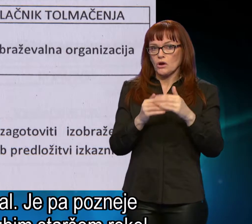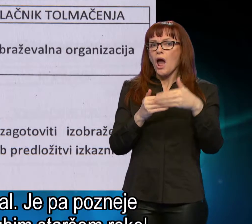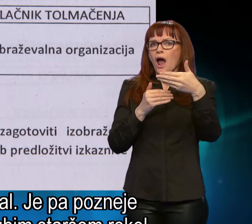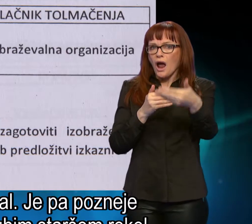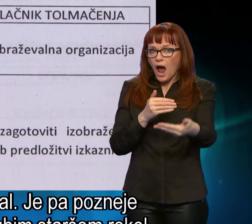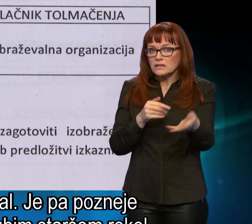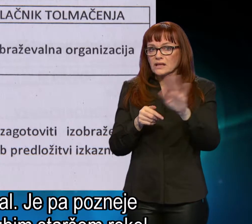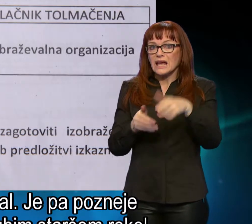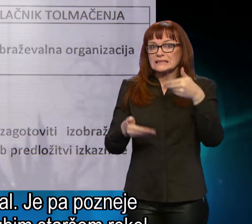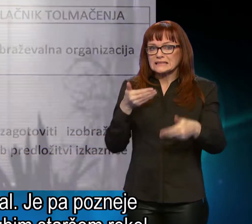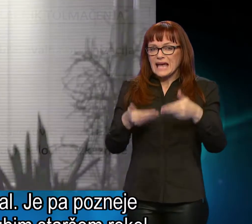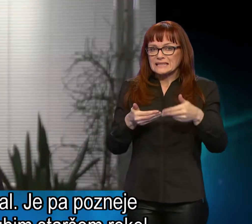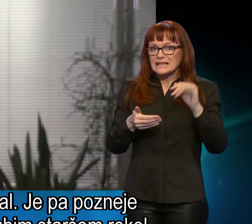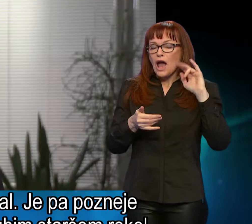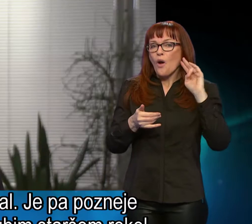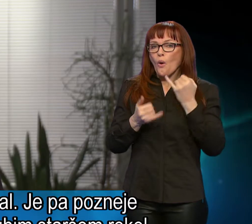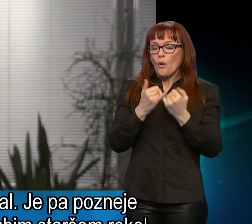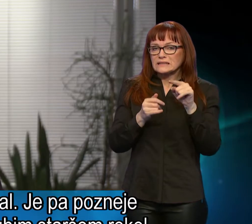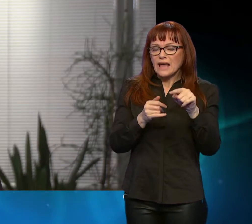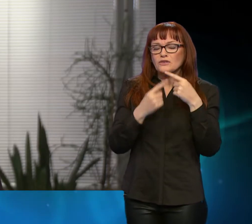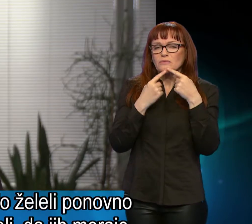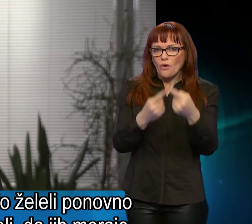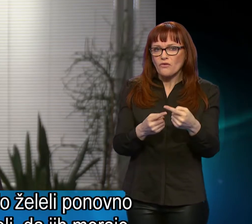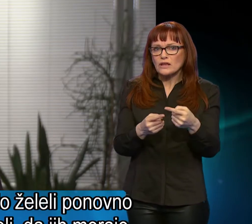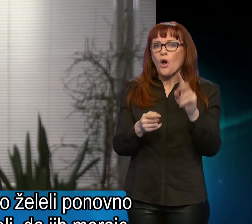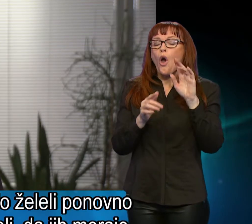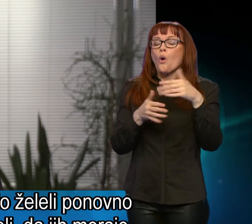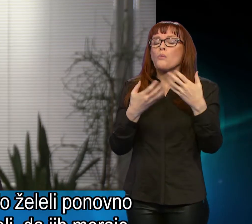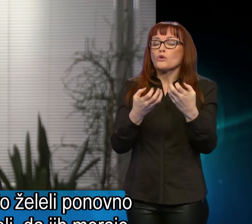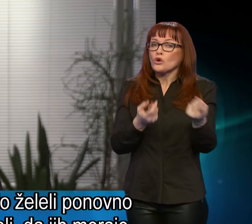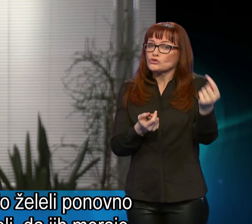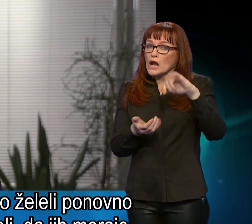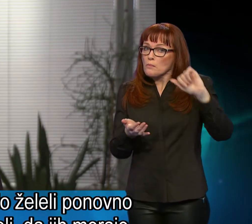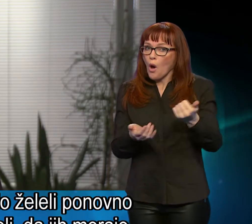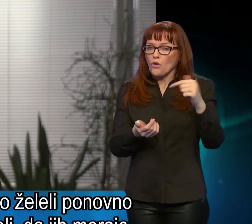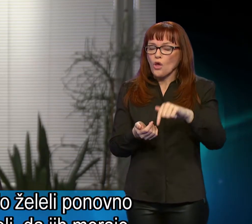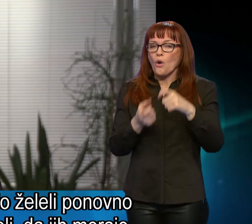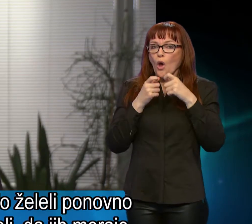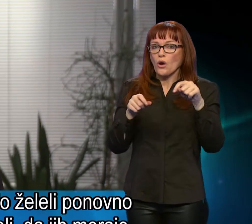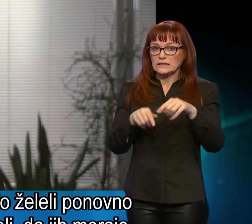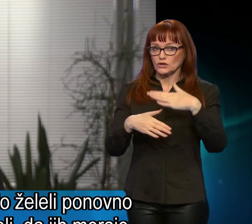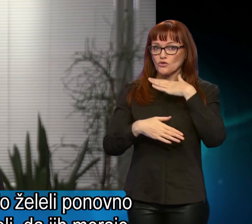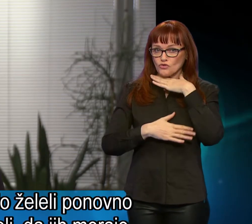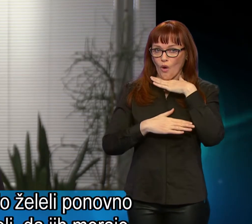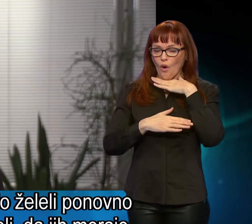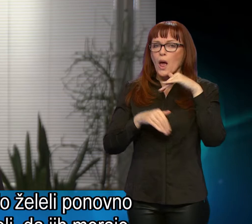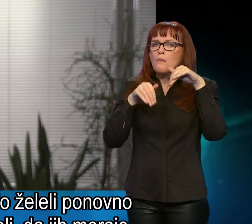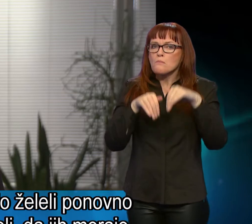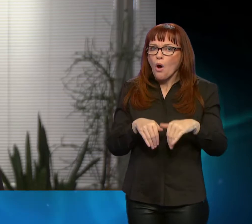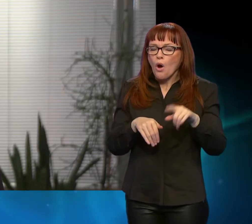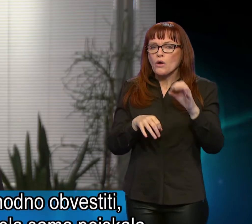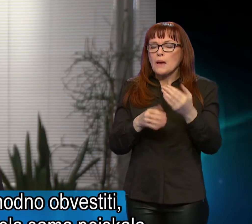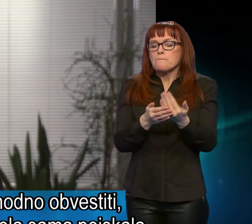na sestanku gluhim staršem rekel, ne, da ko se bojo želeli ponovno zglasiti na šoli, da morajo o